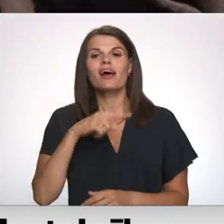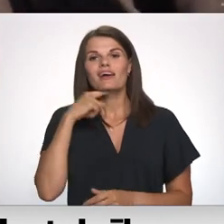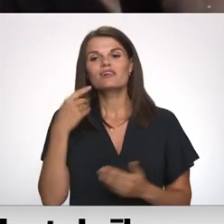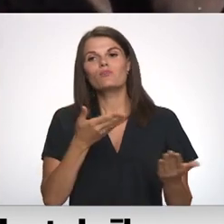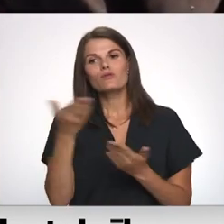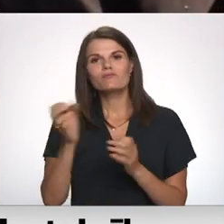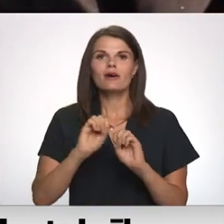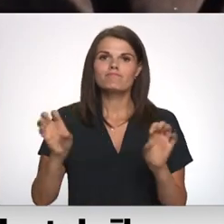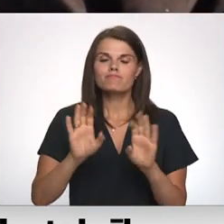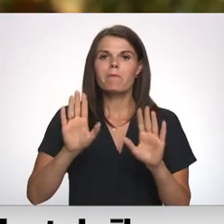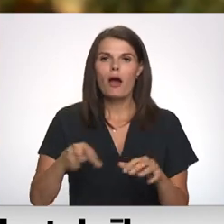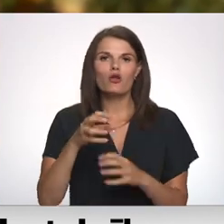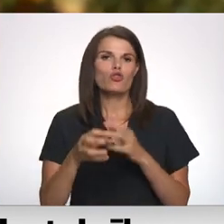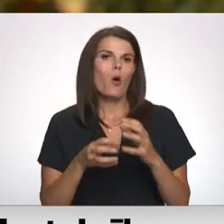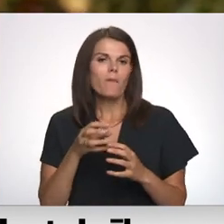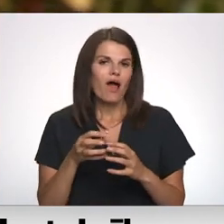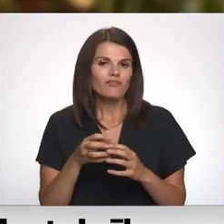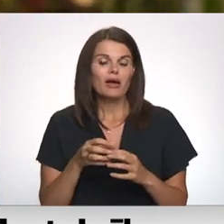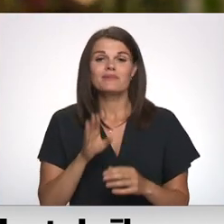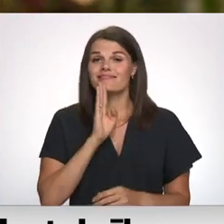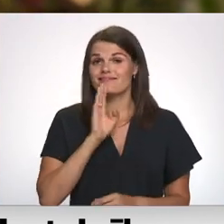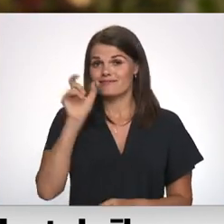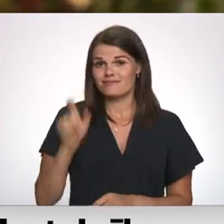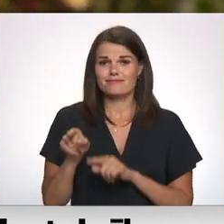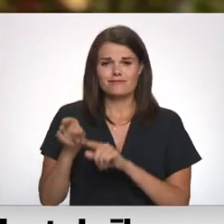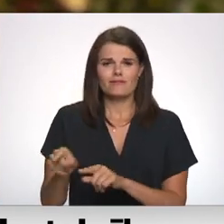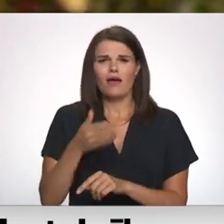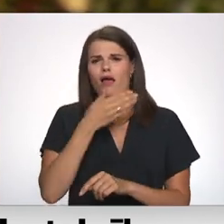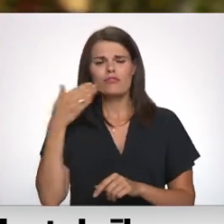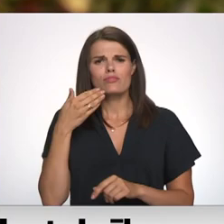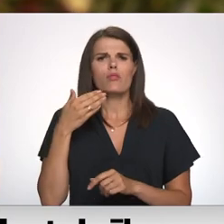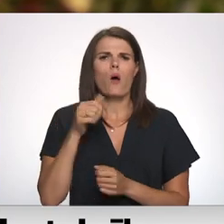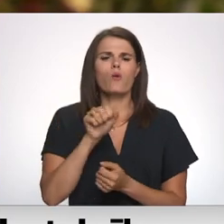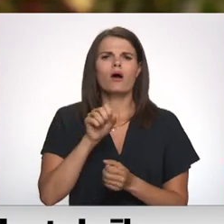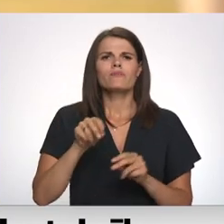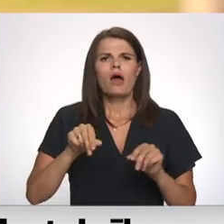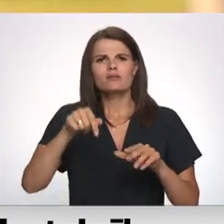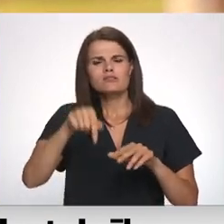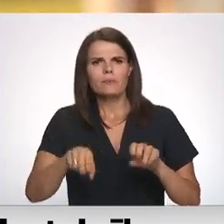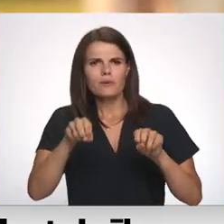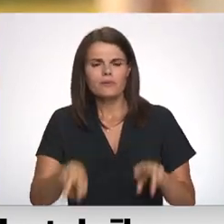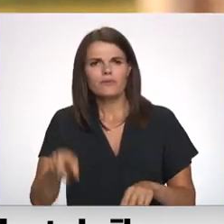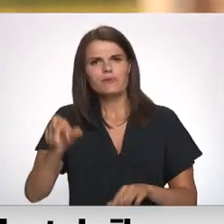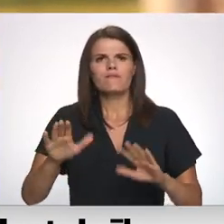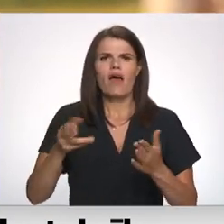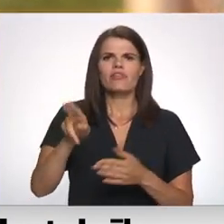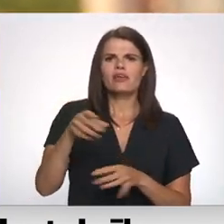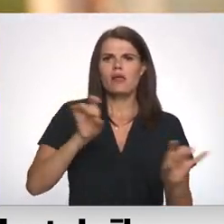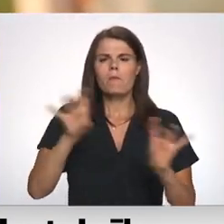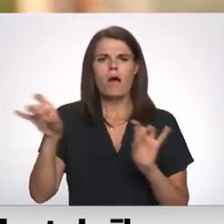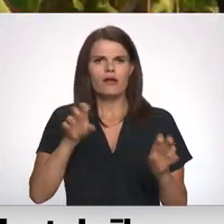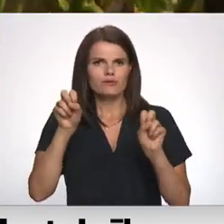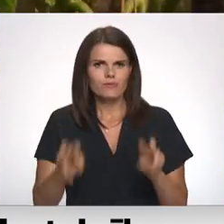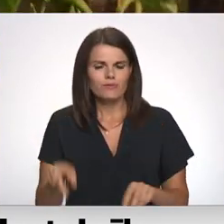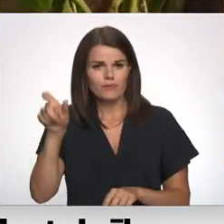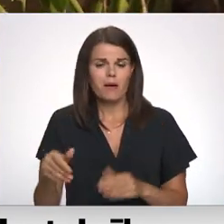gribu parunāt par tomātiem. Svetlāna Smirnova nav ne diplomēta agronome, ne digitālā mārketinga guru.